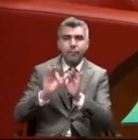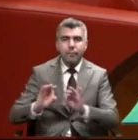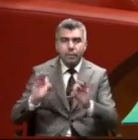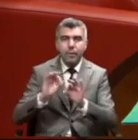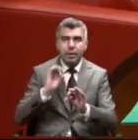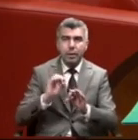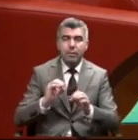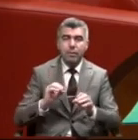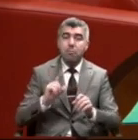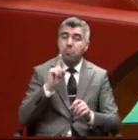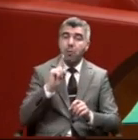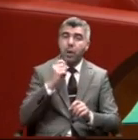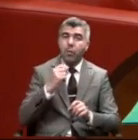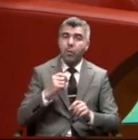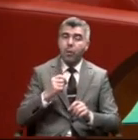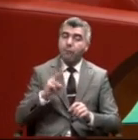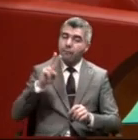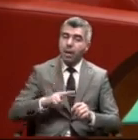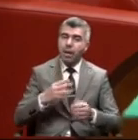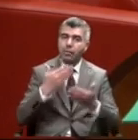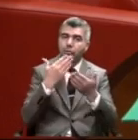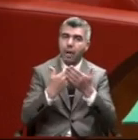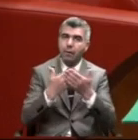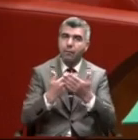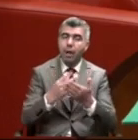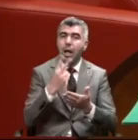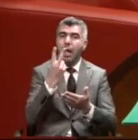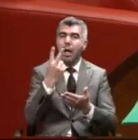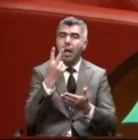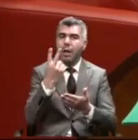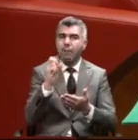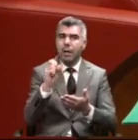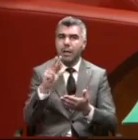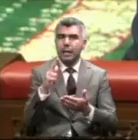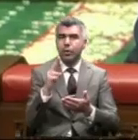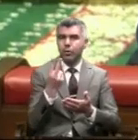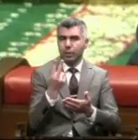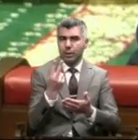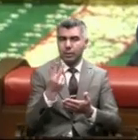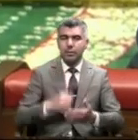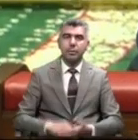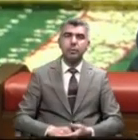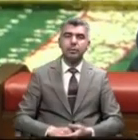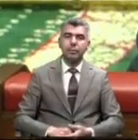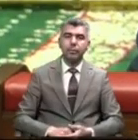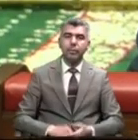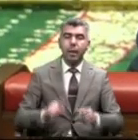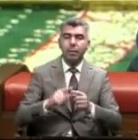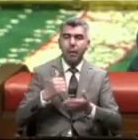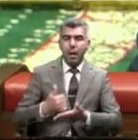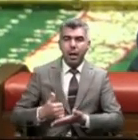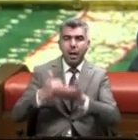ولكن هذا واقع سنه 23 هذه اللي تنعيشو ستمنح